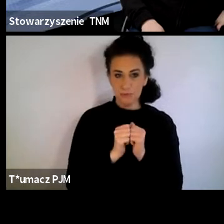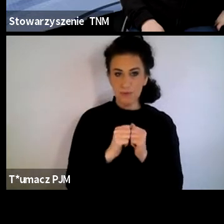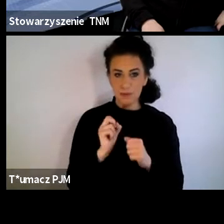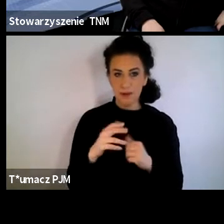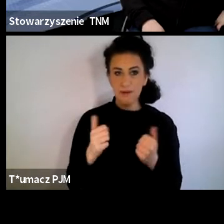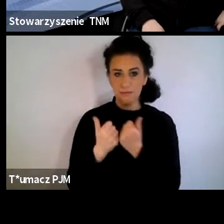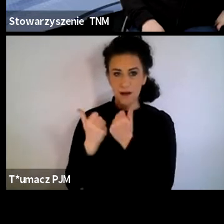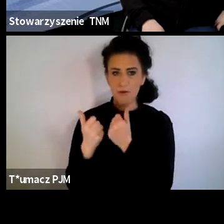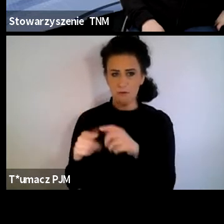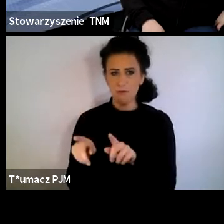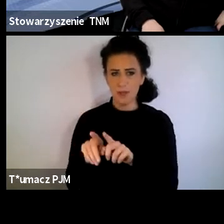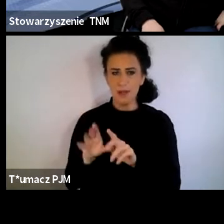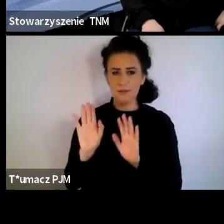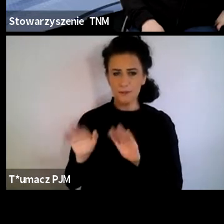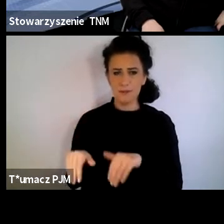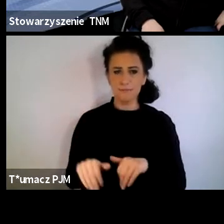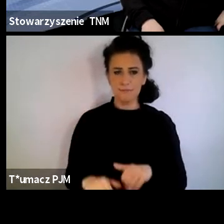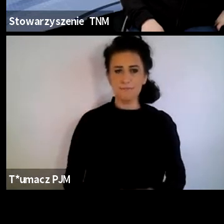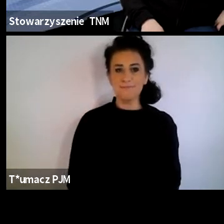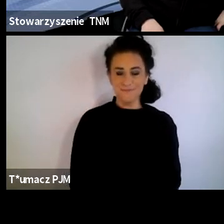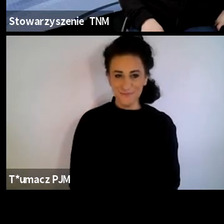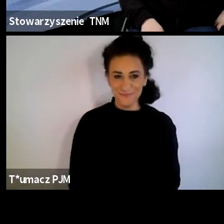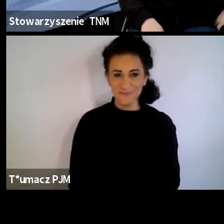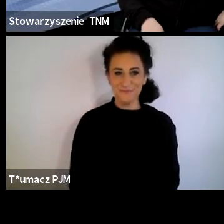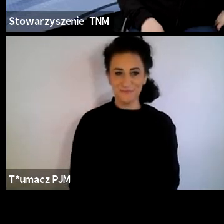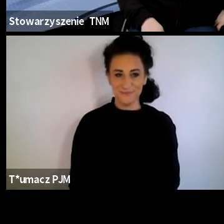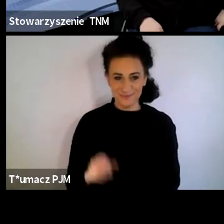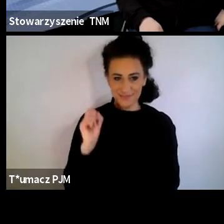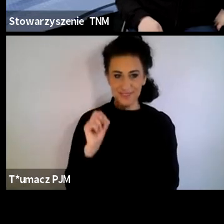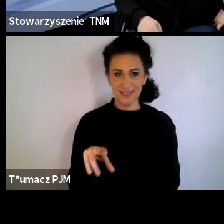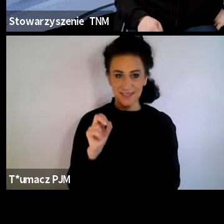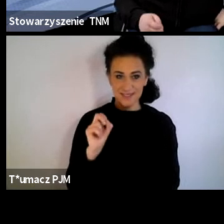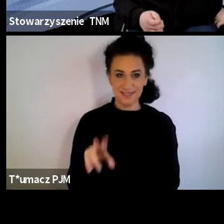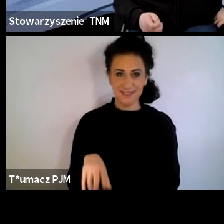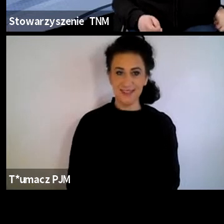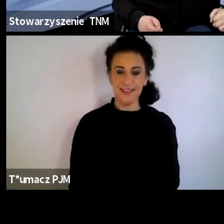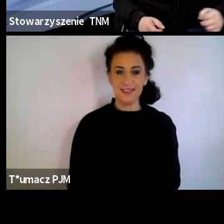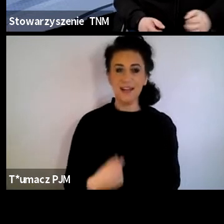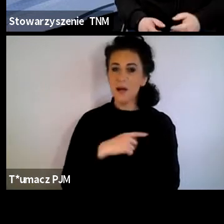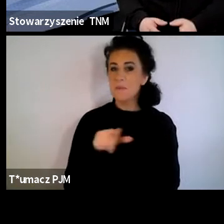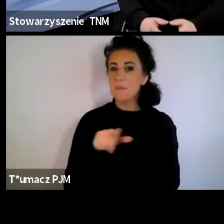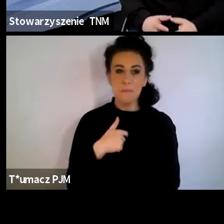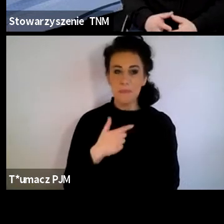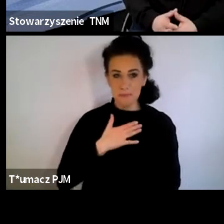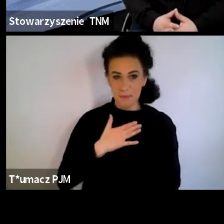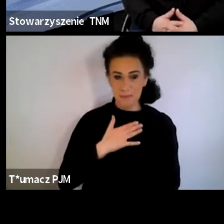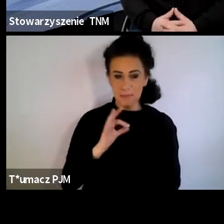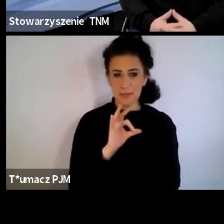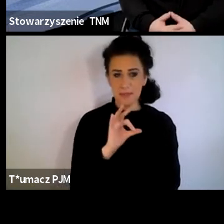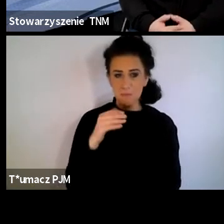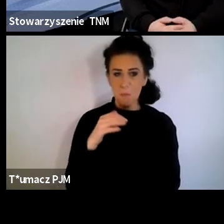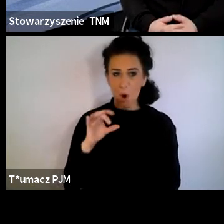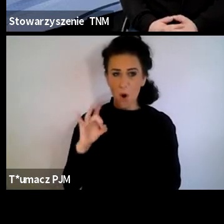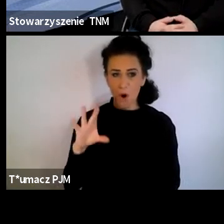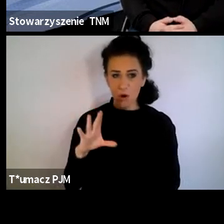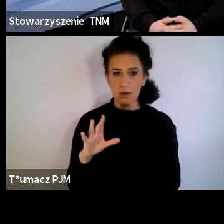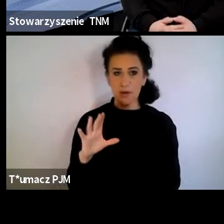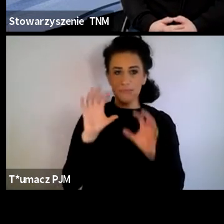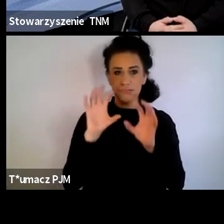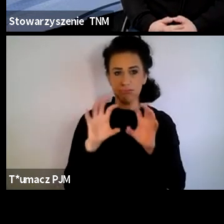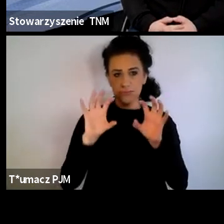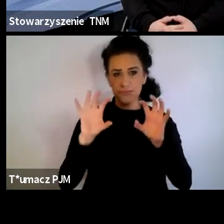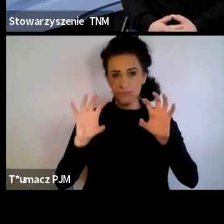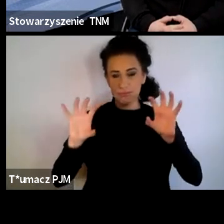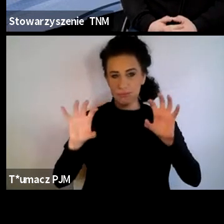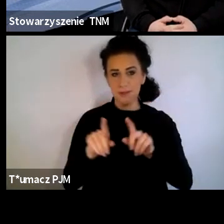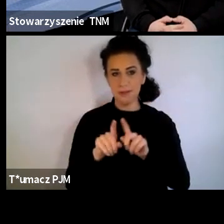też. Tak, tak, pani Janie. U nas to, nie wiem, my to chyba mamy smog. O, tak, minus 6.